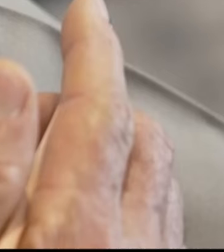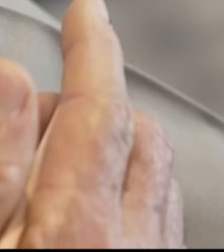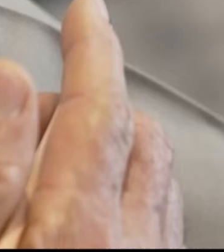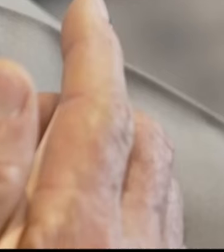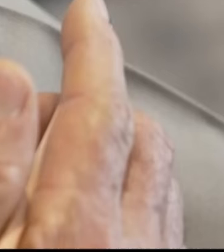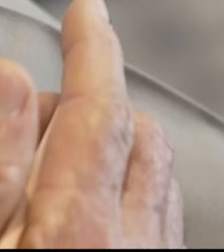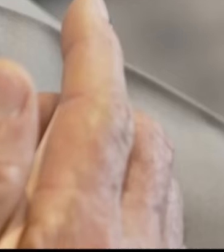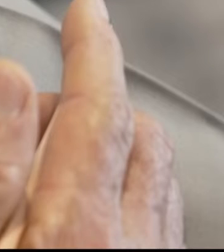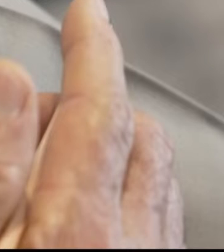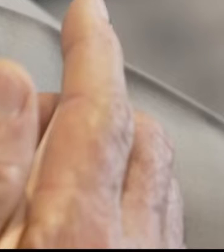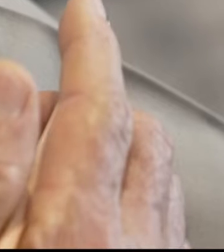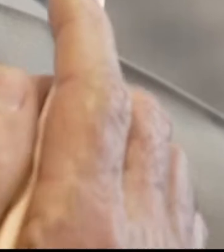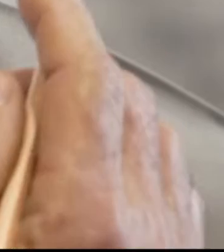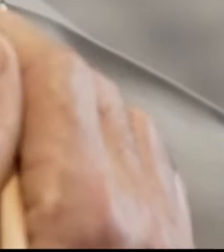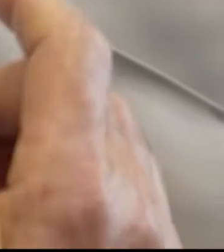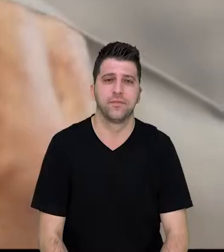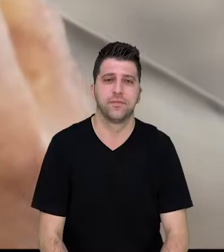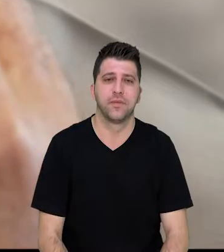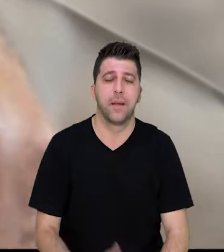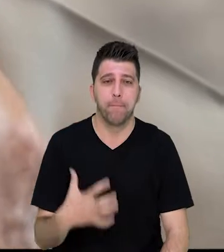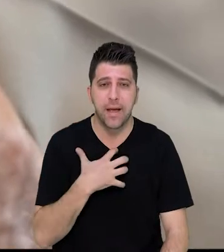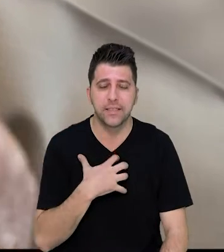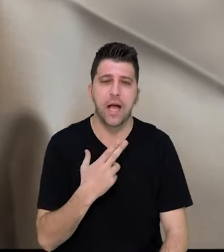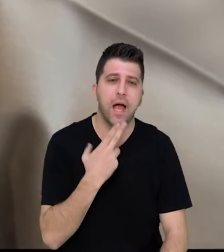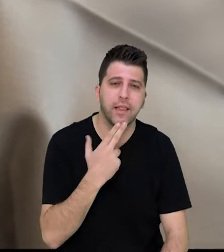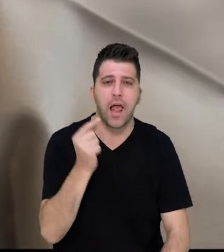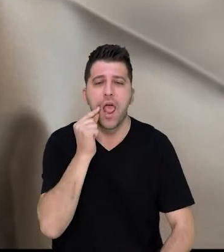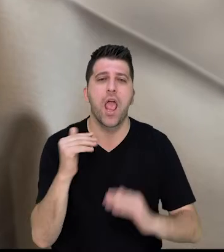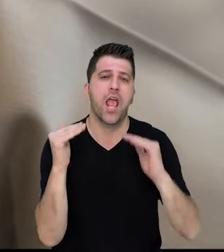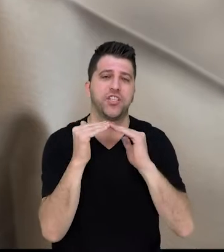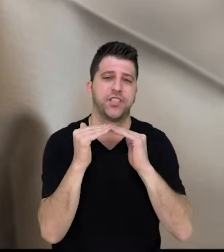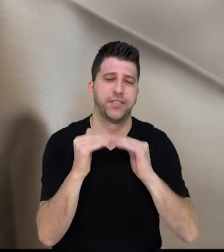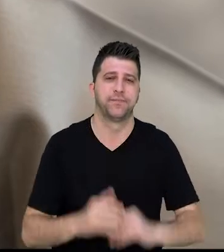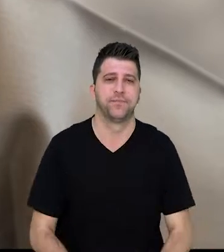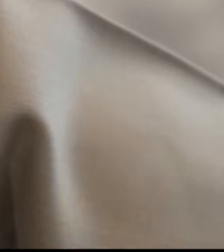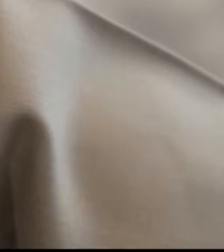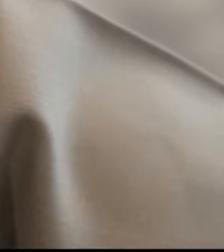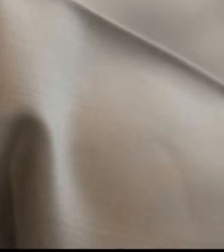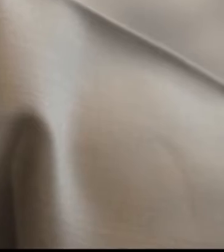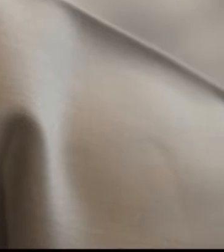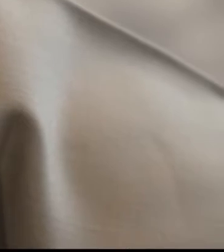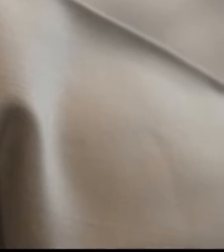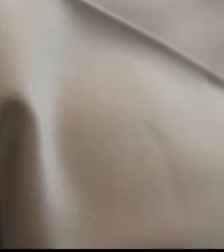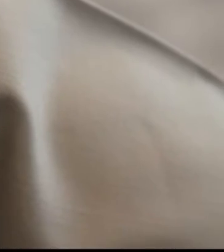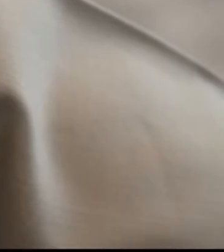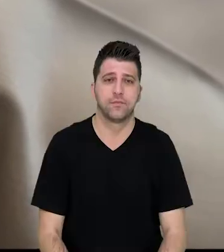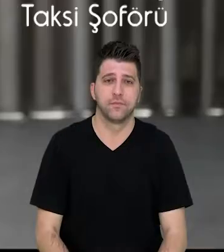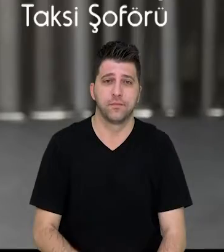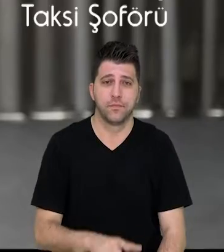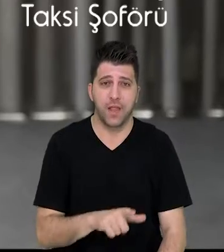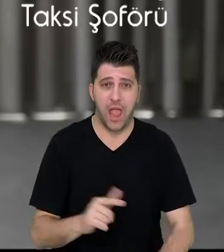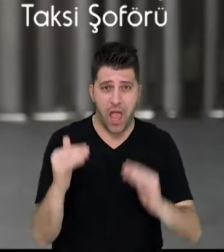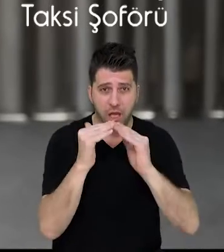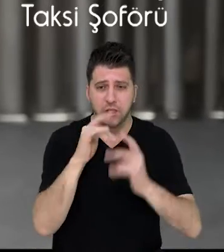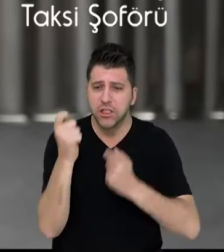Anka üreten kadın Derneği Bence kadın ve erkek eşittir Suzan Timurtaş Taksi Şoförü eşittir her işi